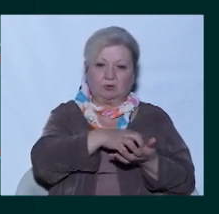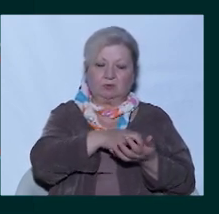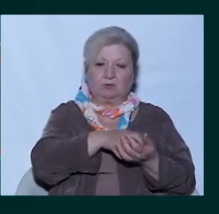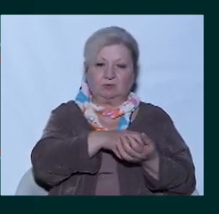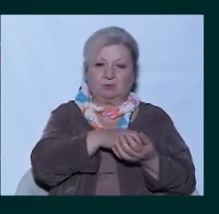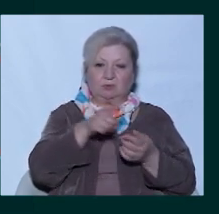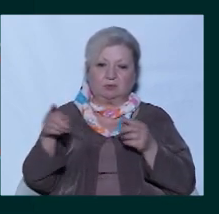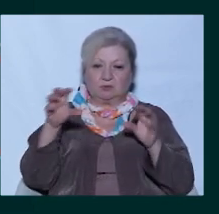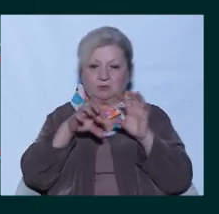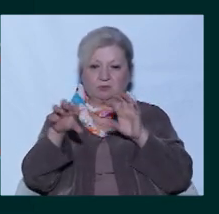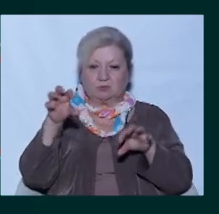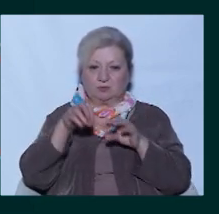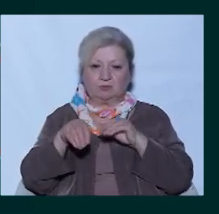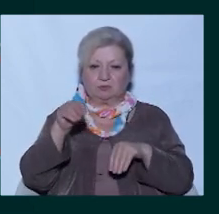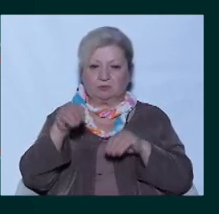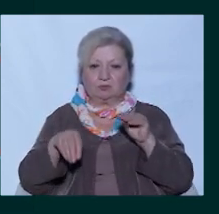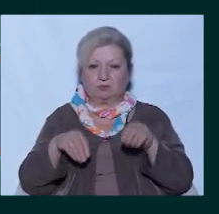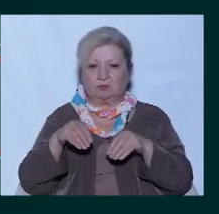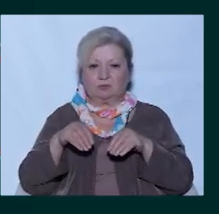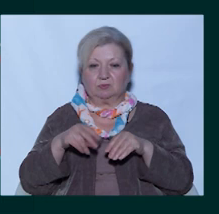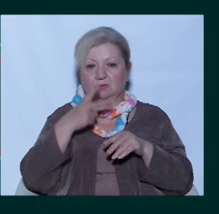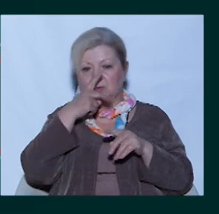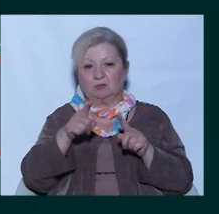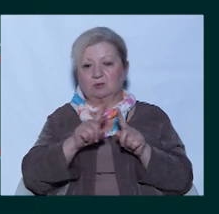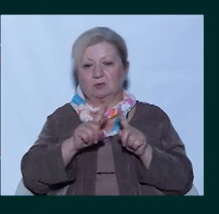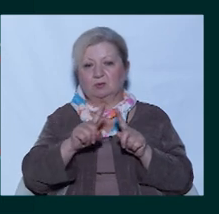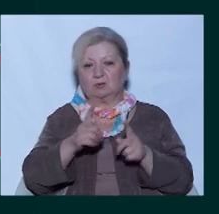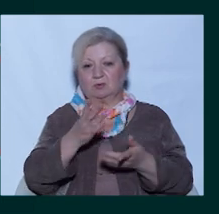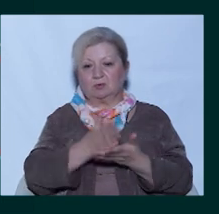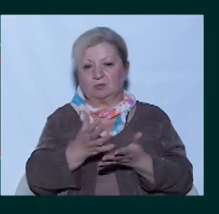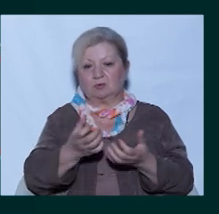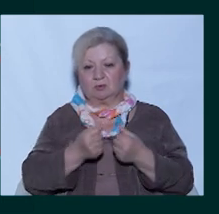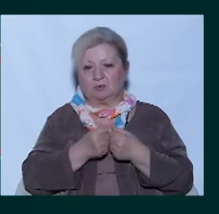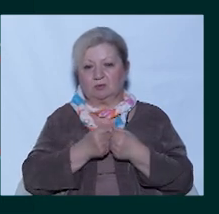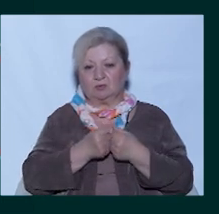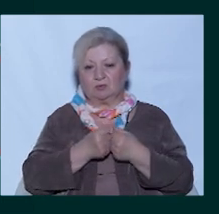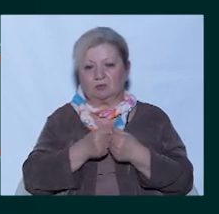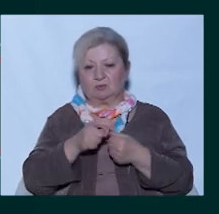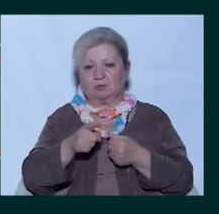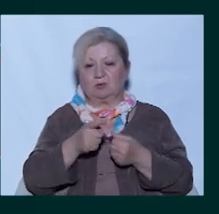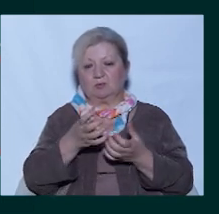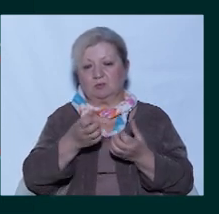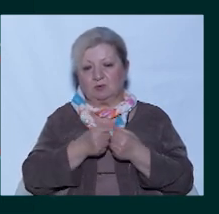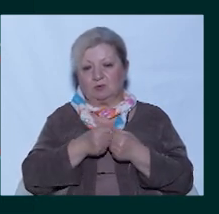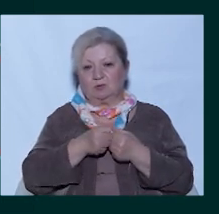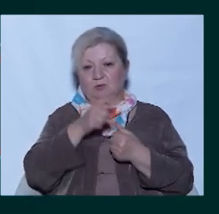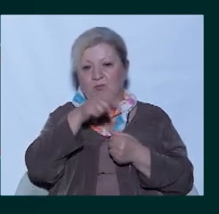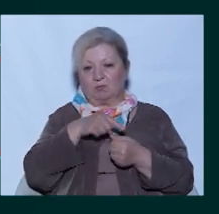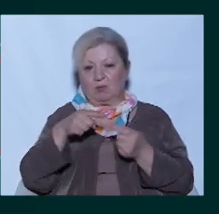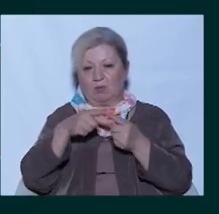ჩავსვათ, ეს აქ ჩავსვათ და რა გამოგვივიდა? მივიღეთ ისევ მართკუთხედი,